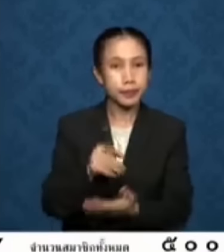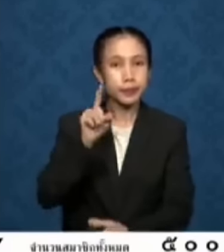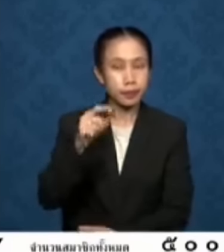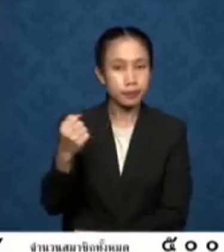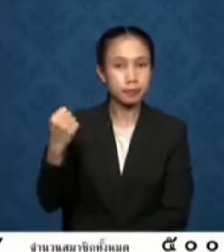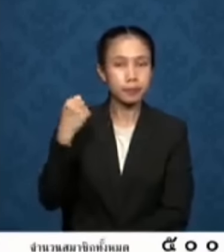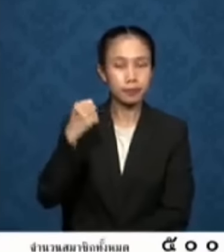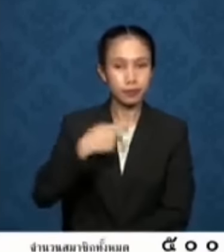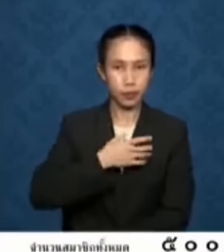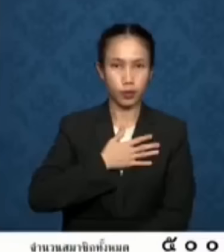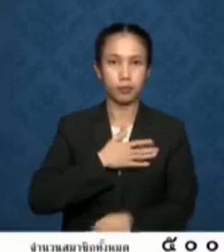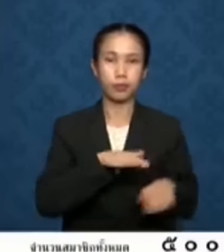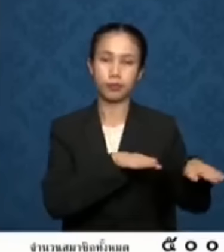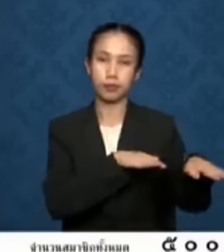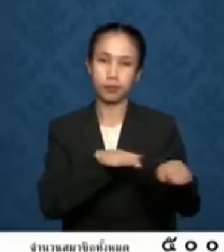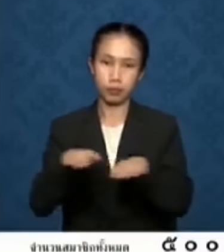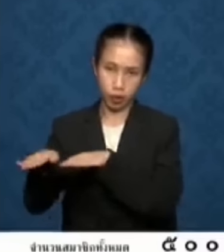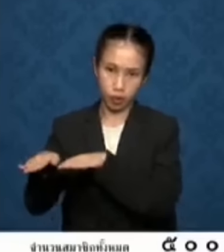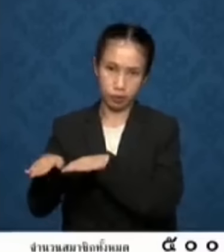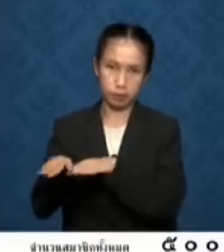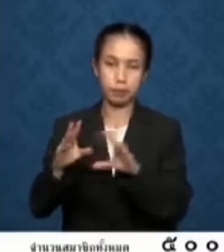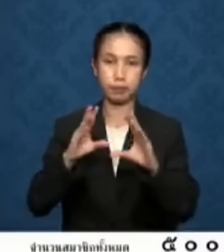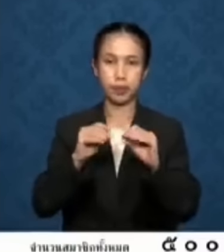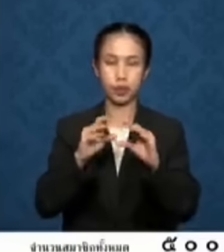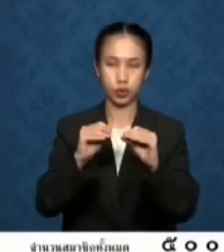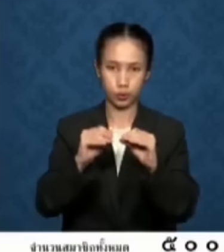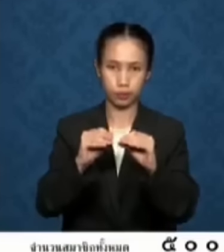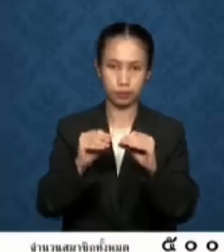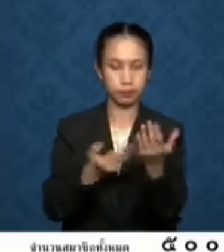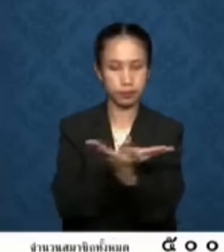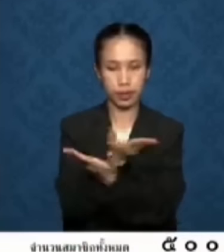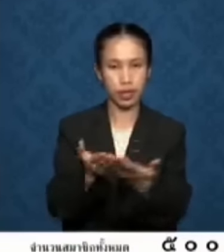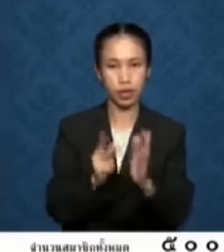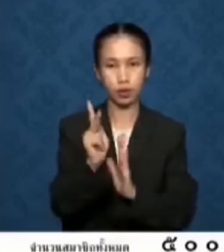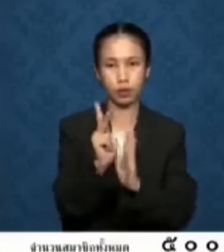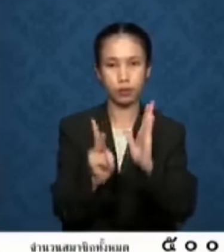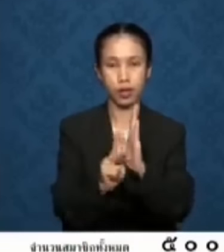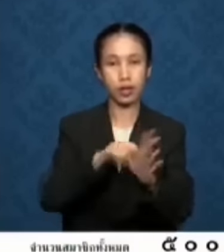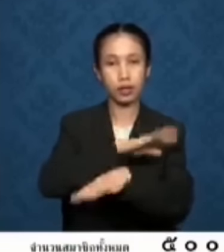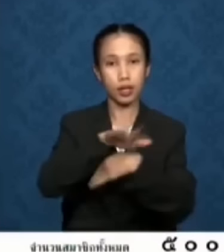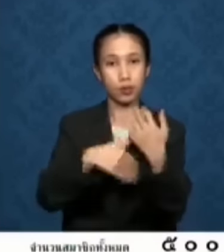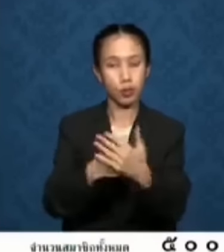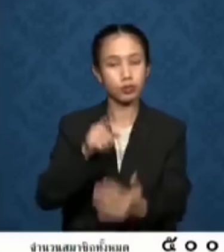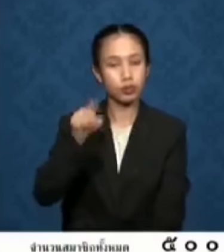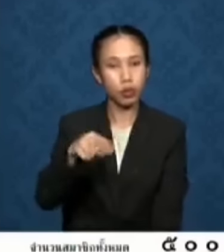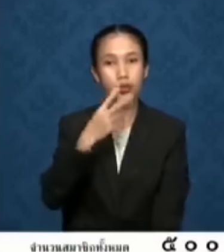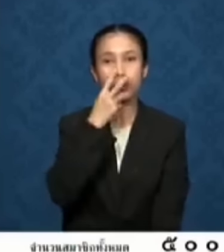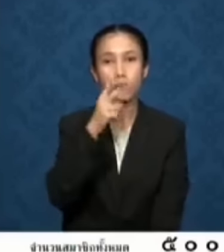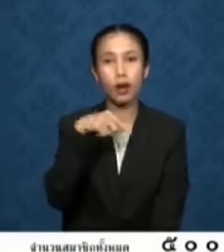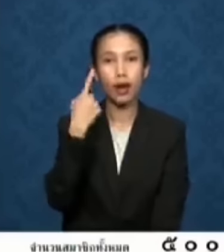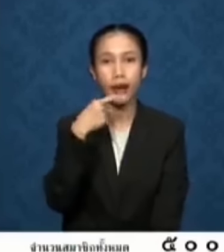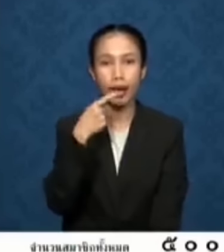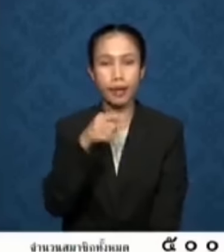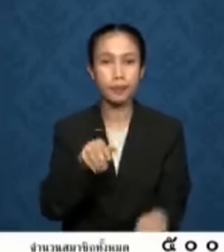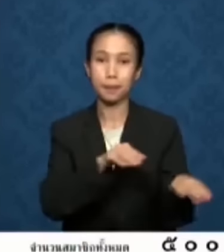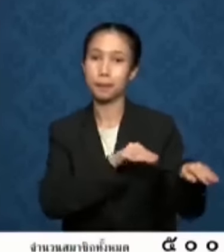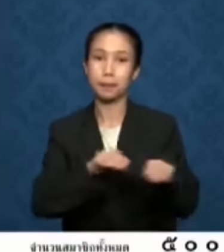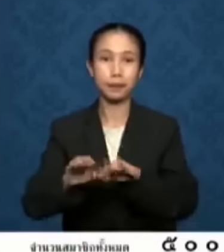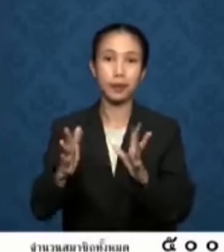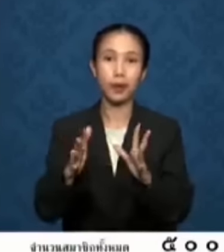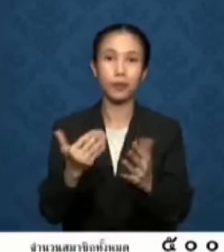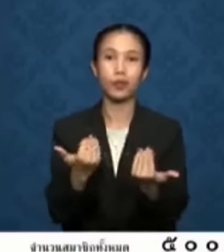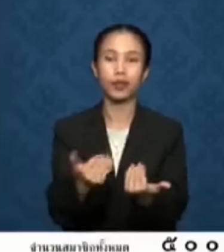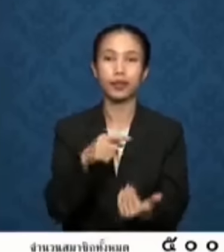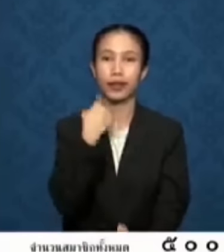พวกผมพร้อมเดินหน้าเป็นองค์ประชุมร่วมพิจารณาทุกมาตราแต่ก็วัดใจกันดูว่าแล้วใครครับที่ไม่พร้อมจะพิจารณาในวัน